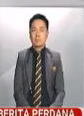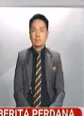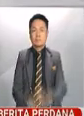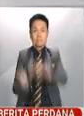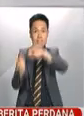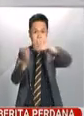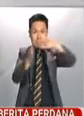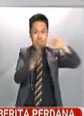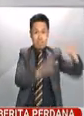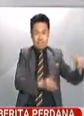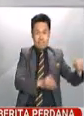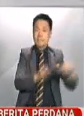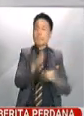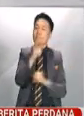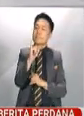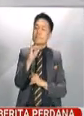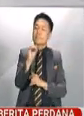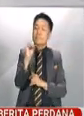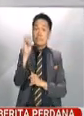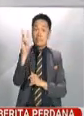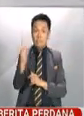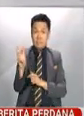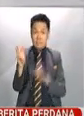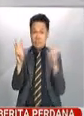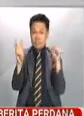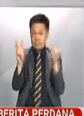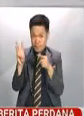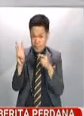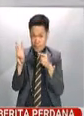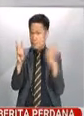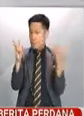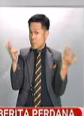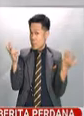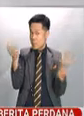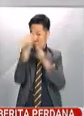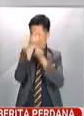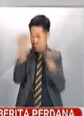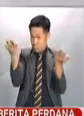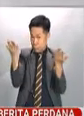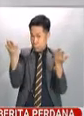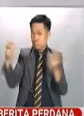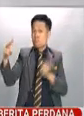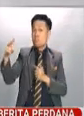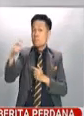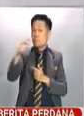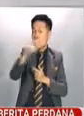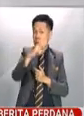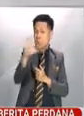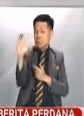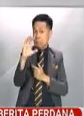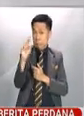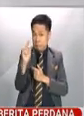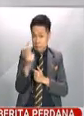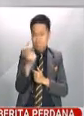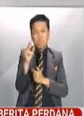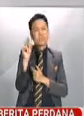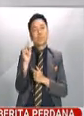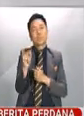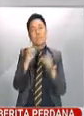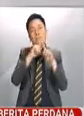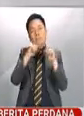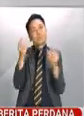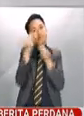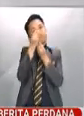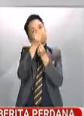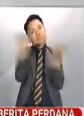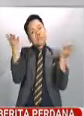Platform Info on Wheels IOW bukan hanya bertujuan memberikan penerangan berhubung coronavirus tetapi turut dimanfaatkan untuk menyampaikan